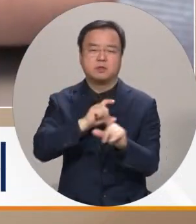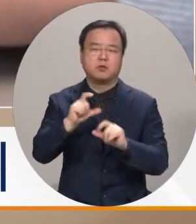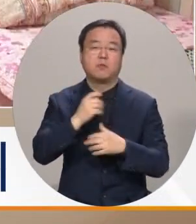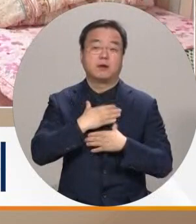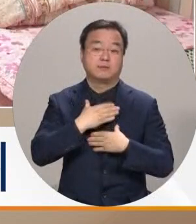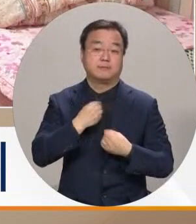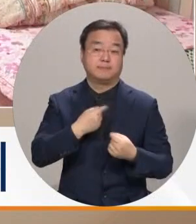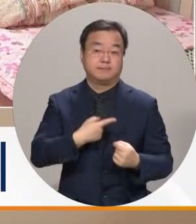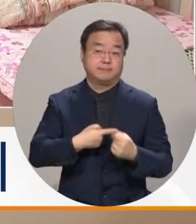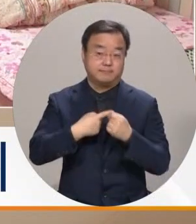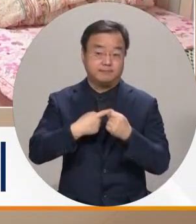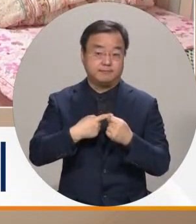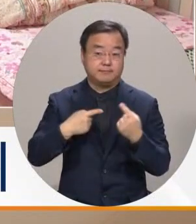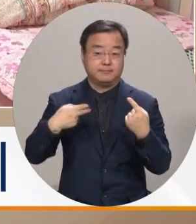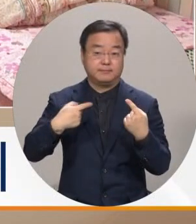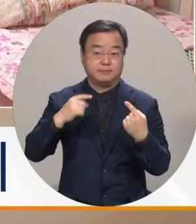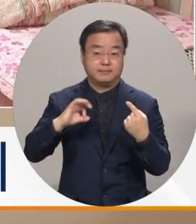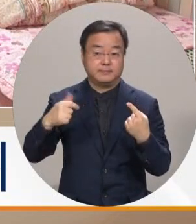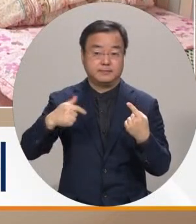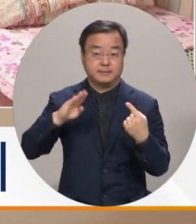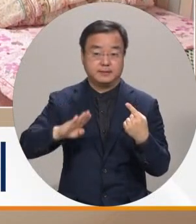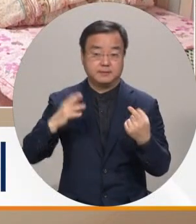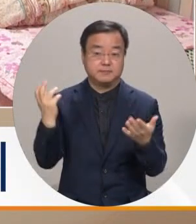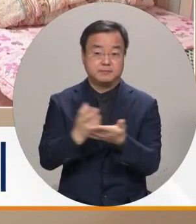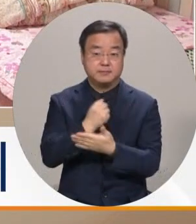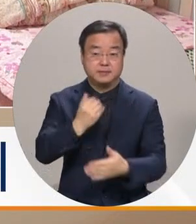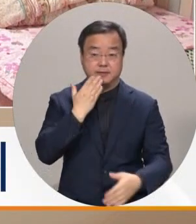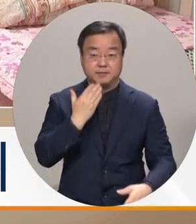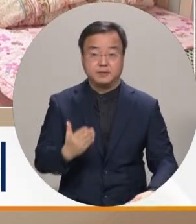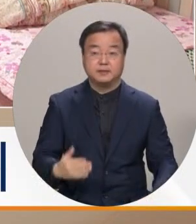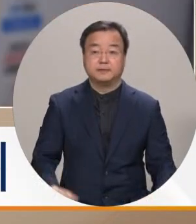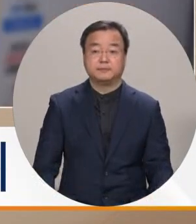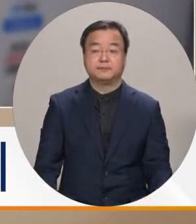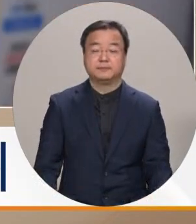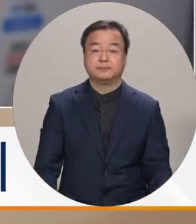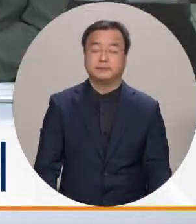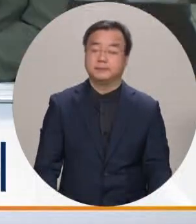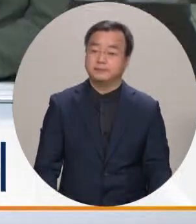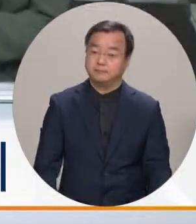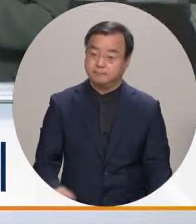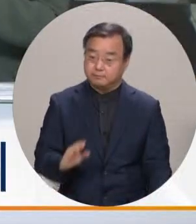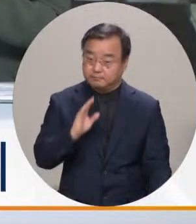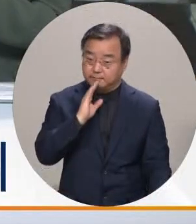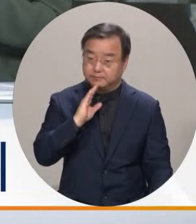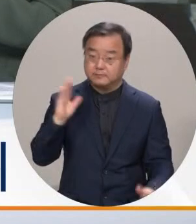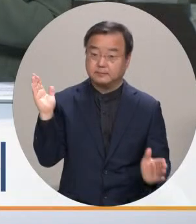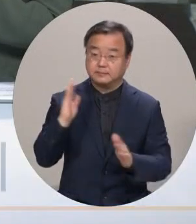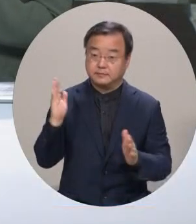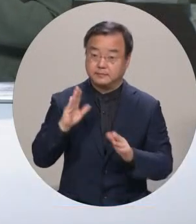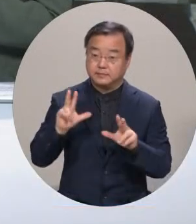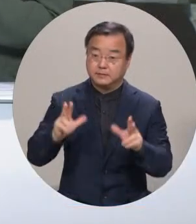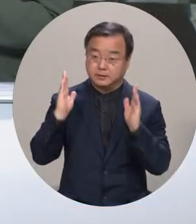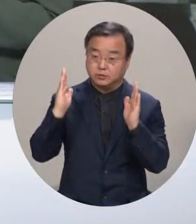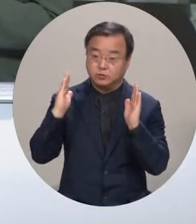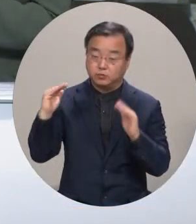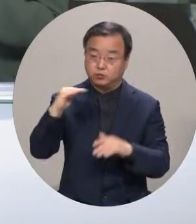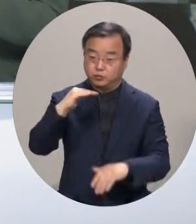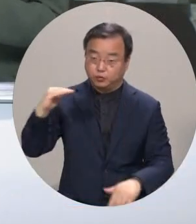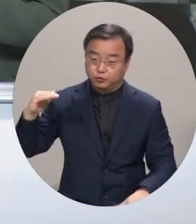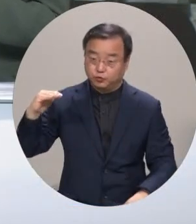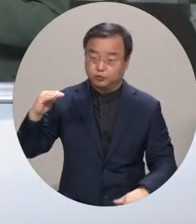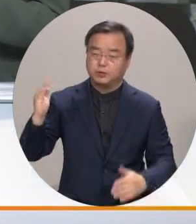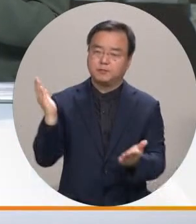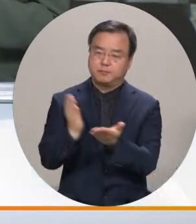1등급을 확보할 수 있지 않을까 그런 생각을 할 수 있습니다네 그렇다면 학생들이 지금 공부 상태나 수능에 따라서